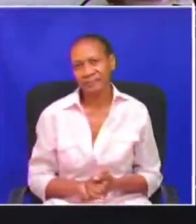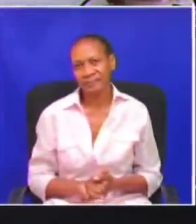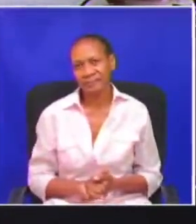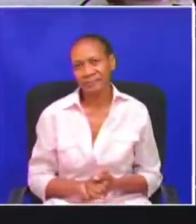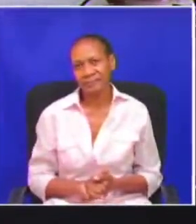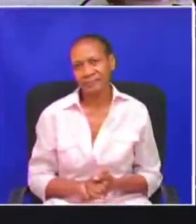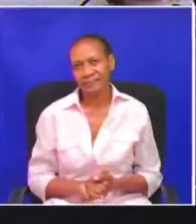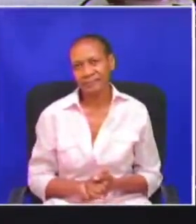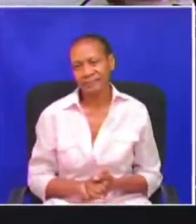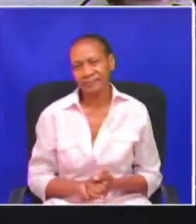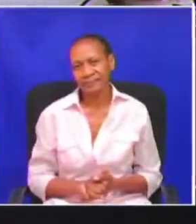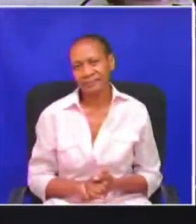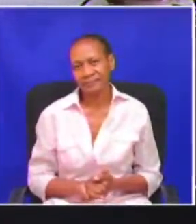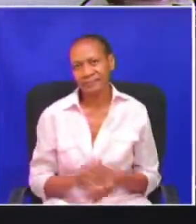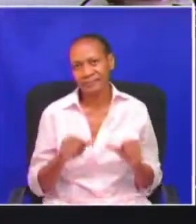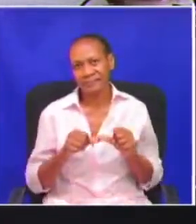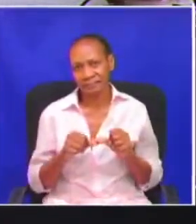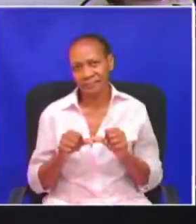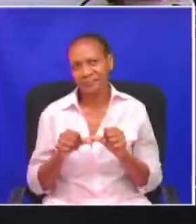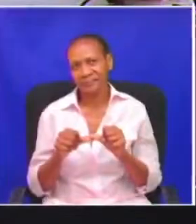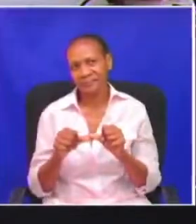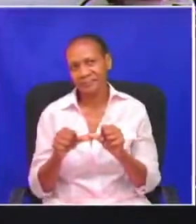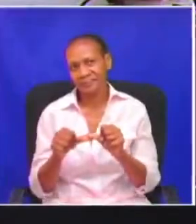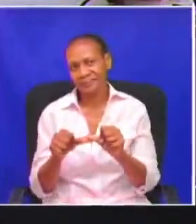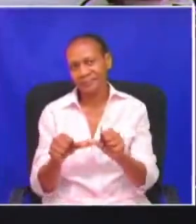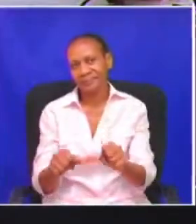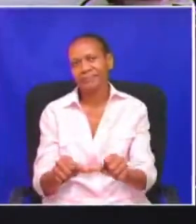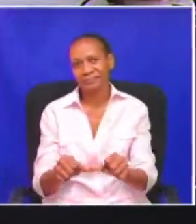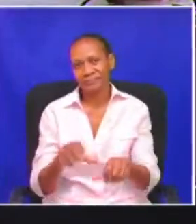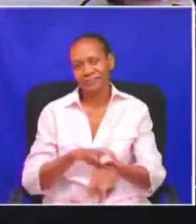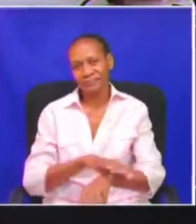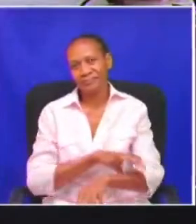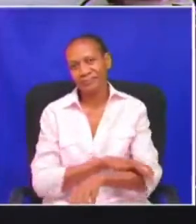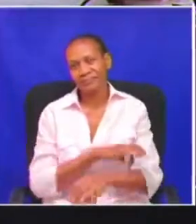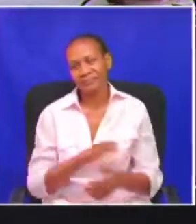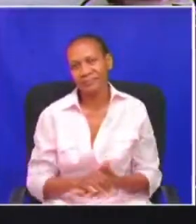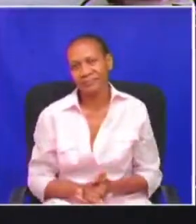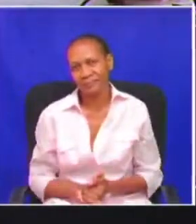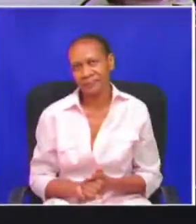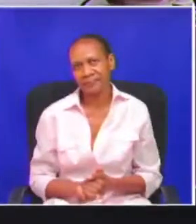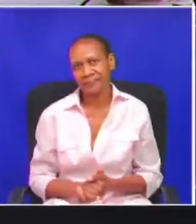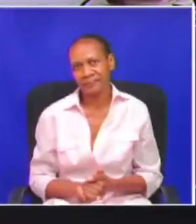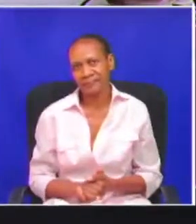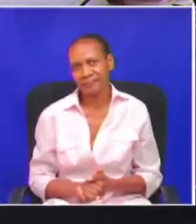vona ku ri hi nga xavisa swilo swo tala ka vona. So